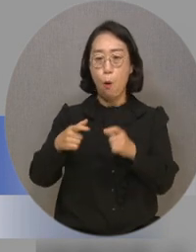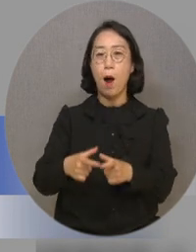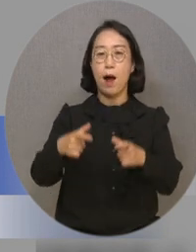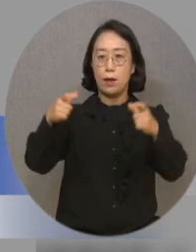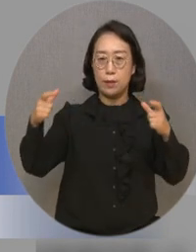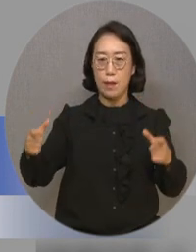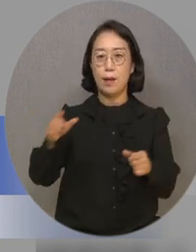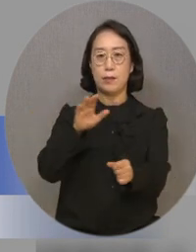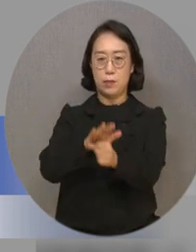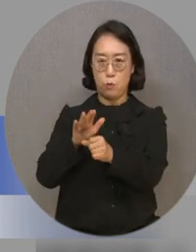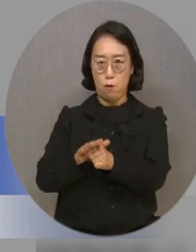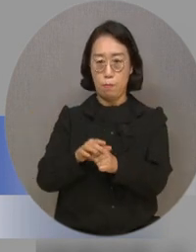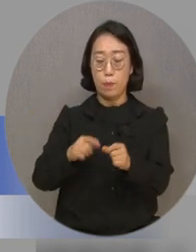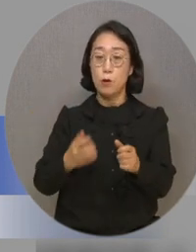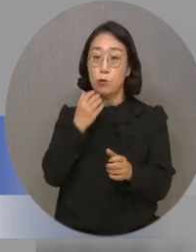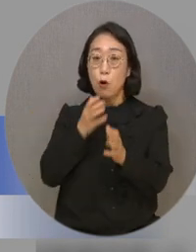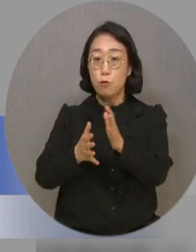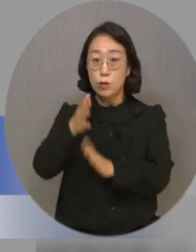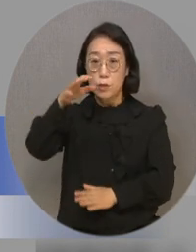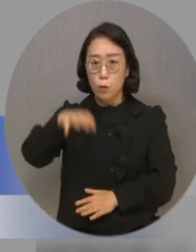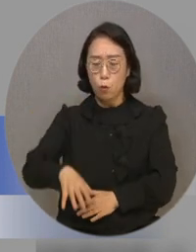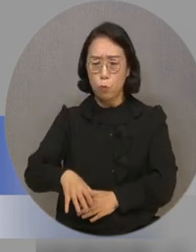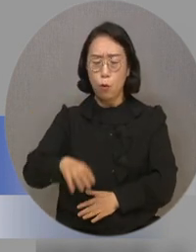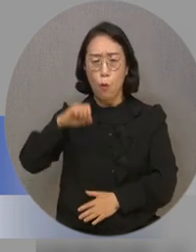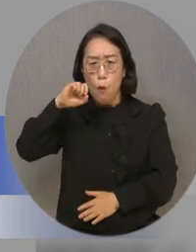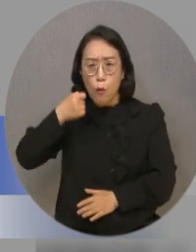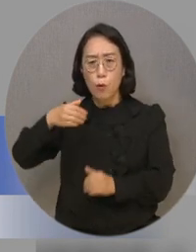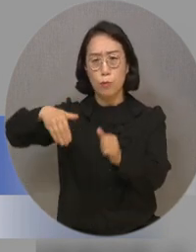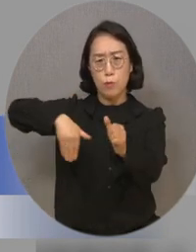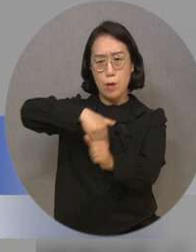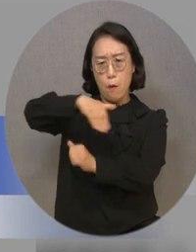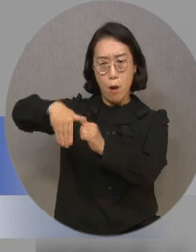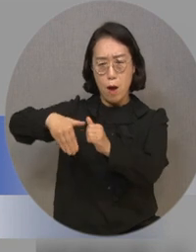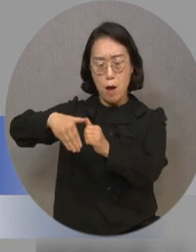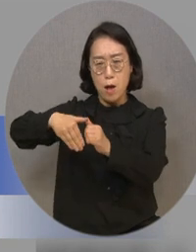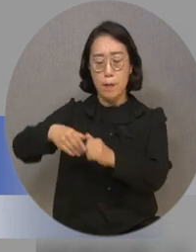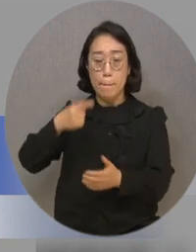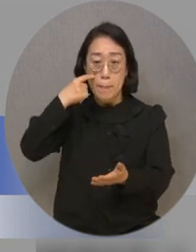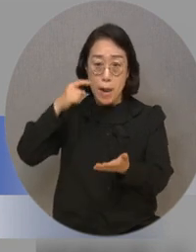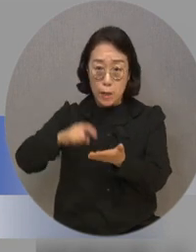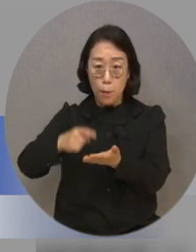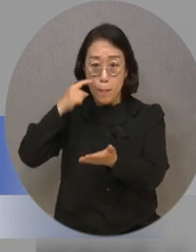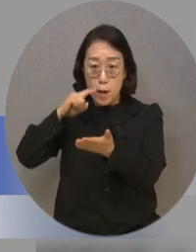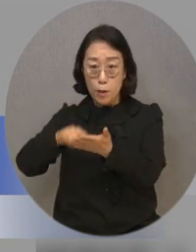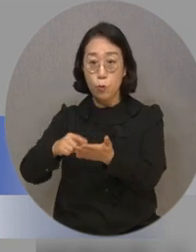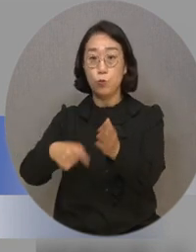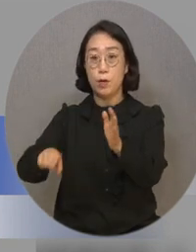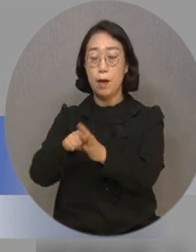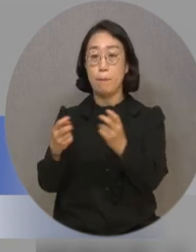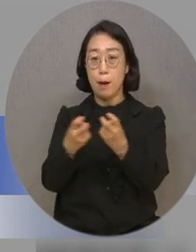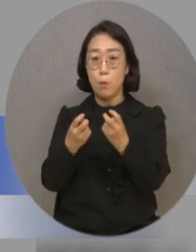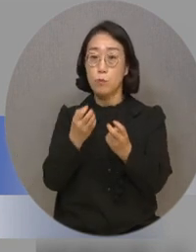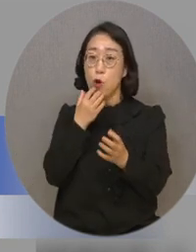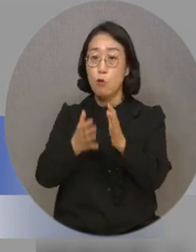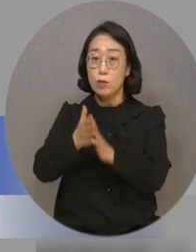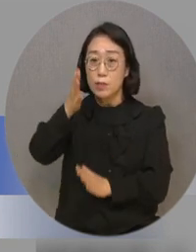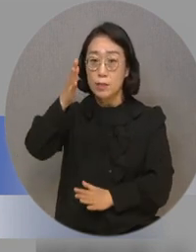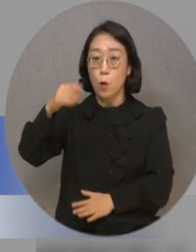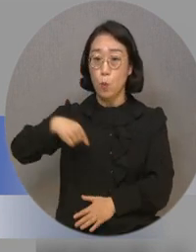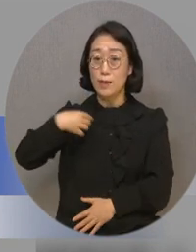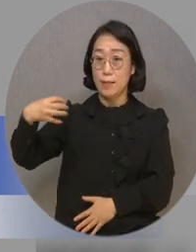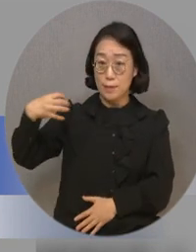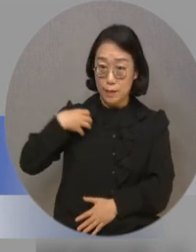확대합니다 특히 서울시는 사각지대 놓인 주거취약가구 발굴을 위해 기존의 시가 자체적으로